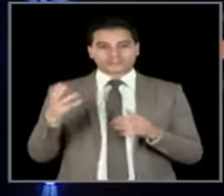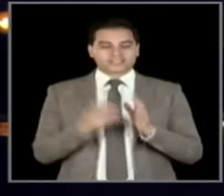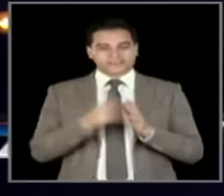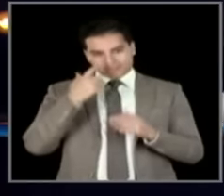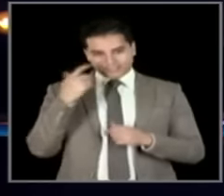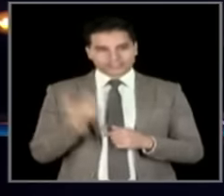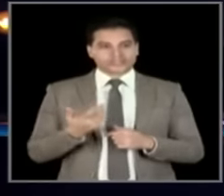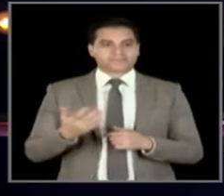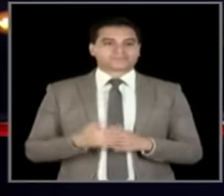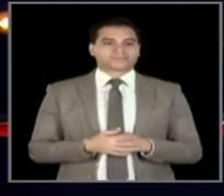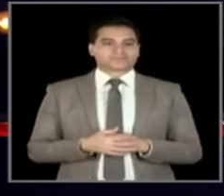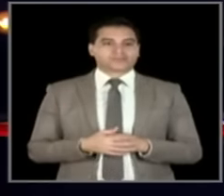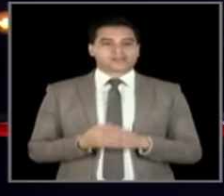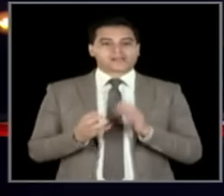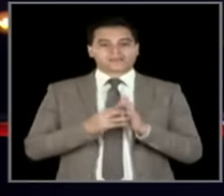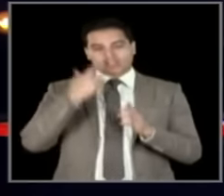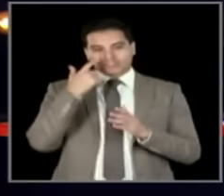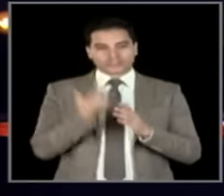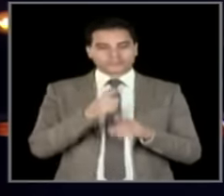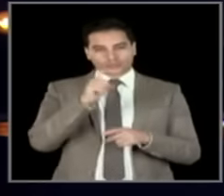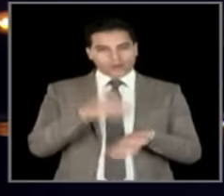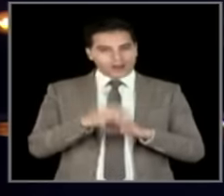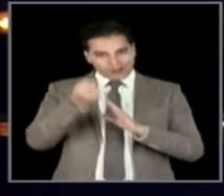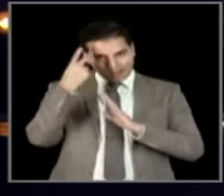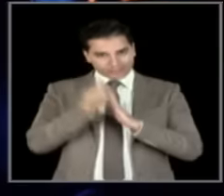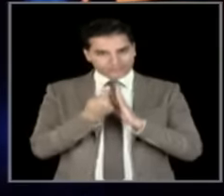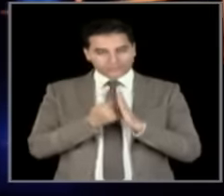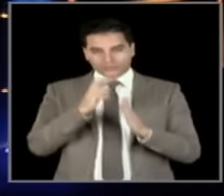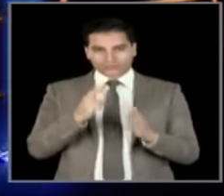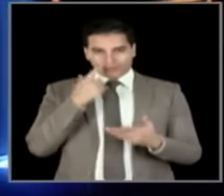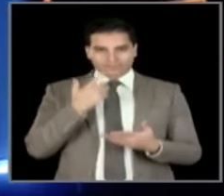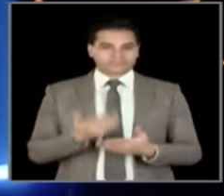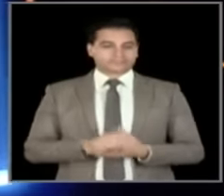عين شمس. جامعة عين شمس، أدب، والسؤال هو: